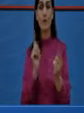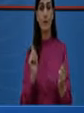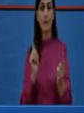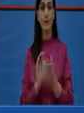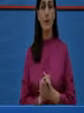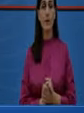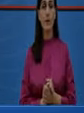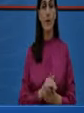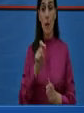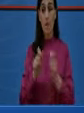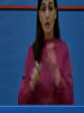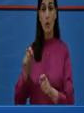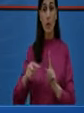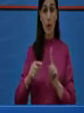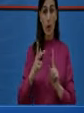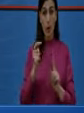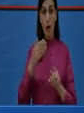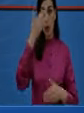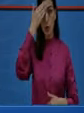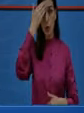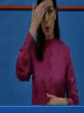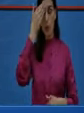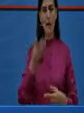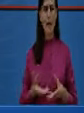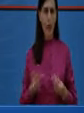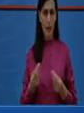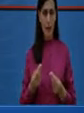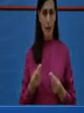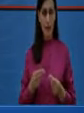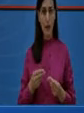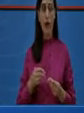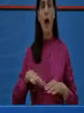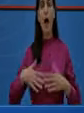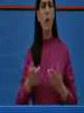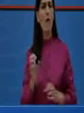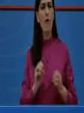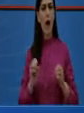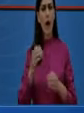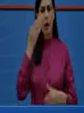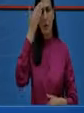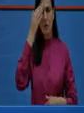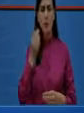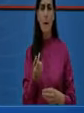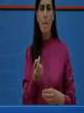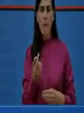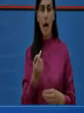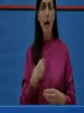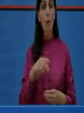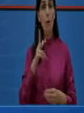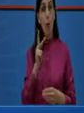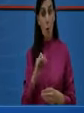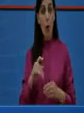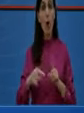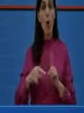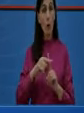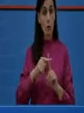fizik. Qytetarët e konfirmuar pozitiv me shenja të lejta ose pa shenja fare, por që janë të dyshuar